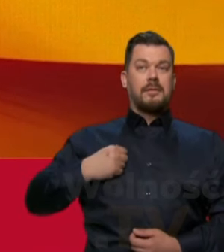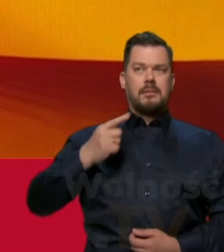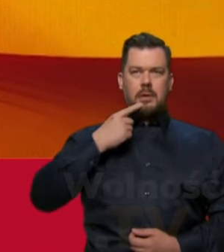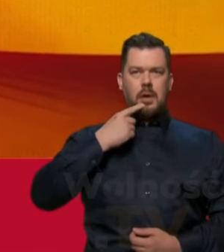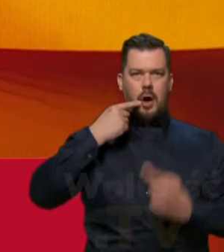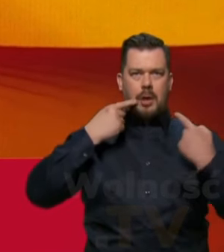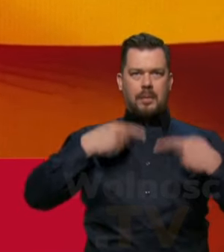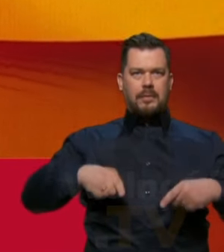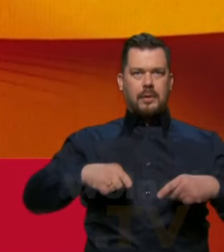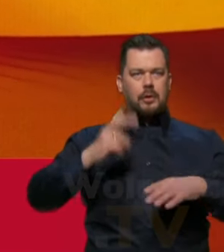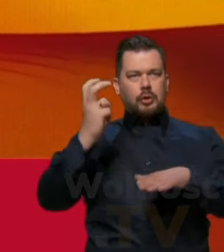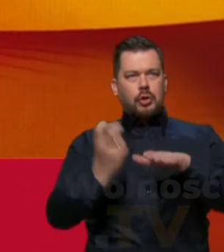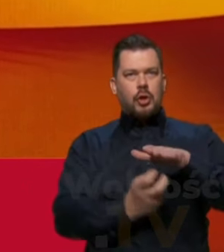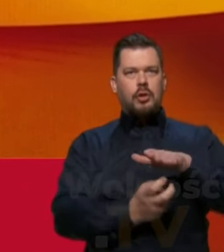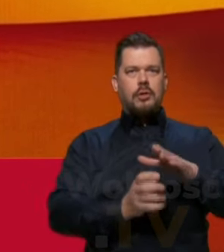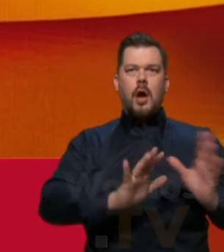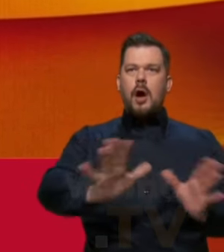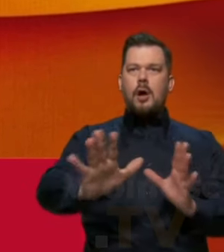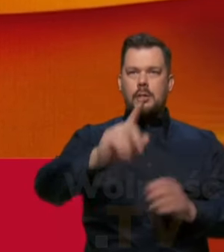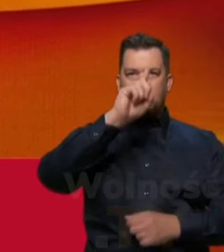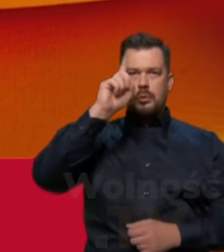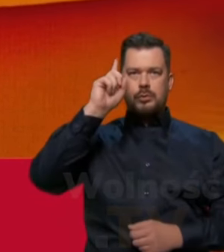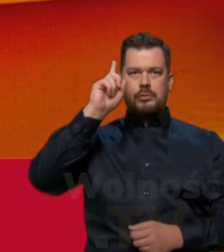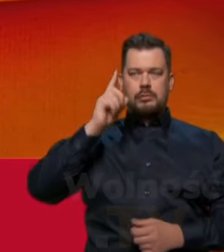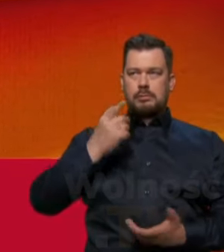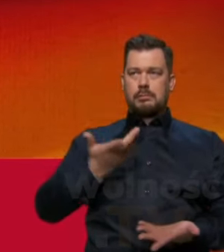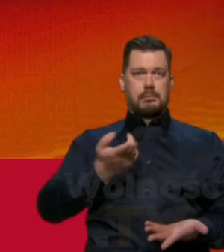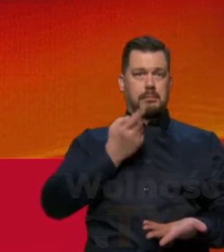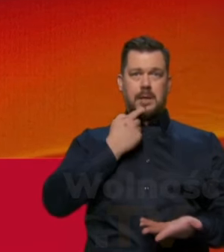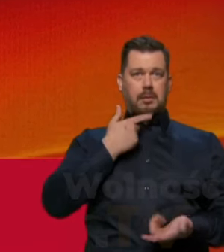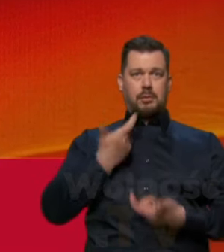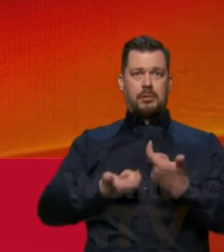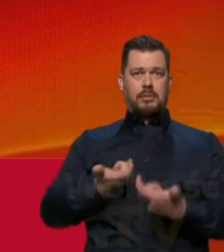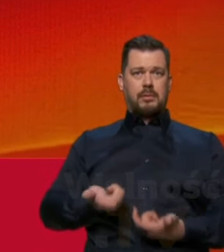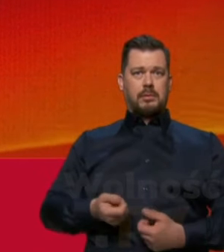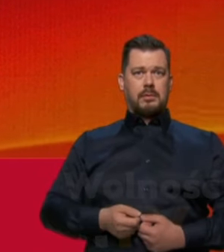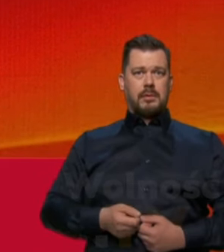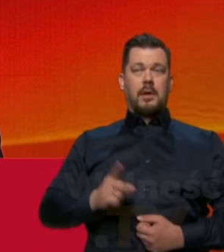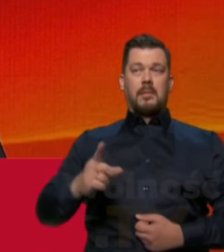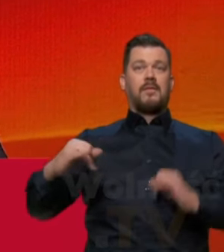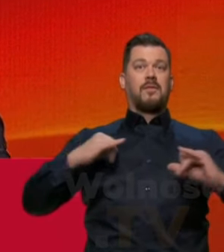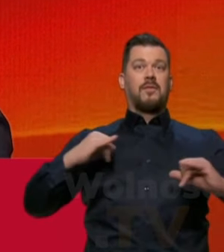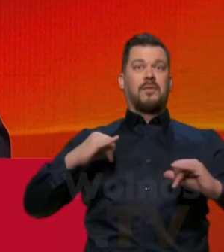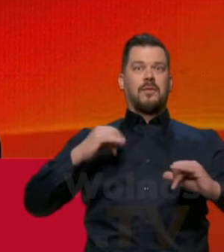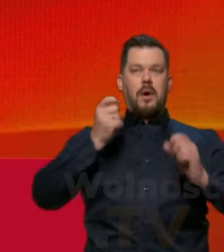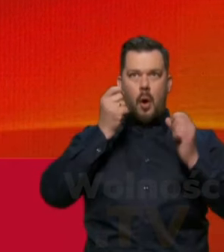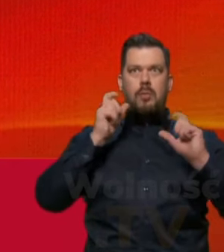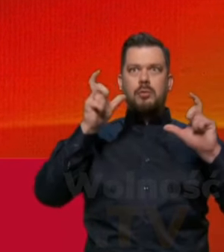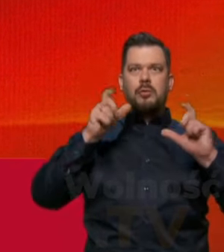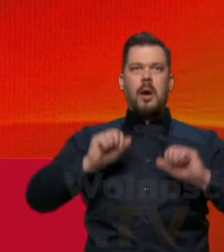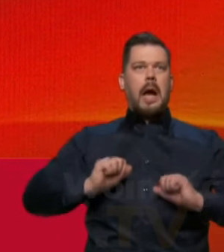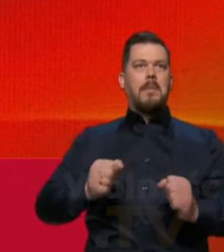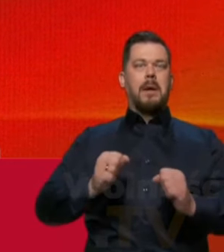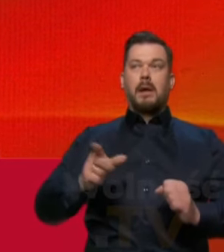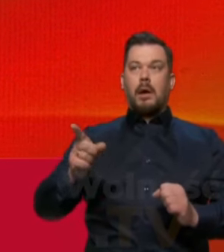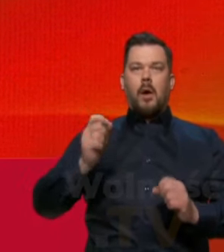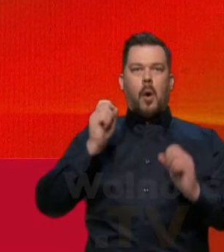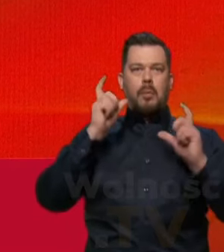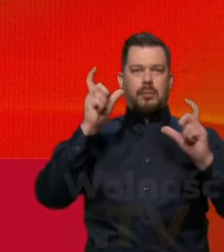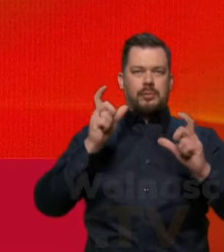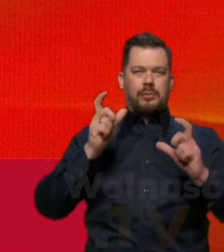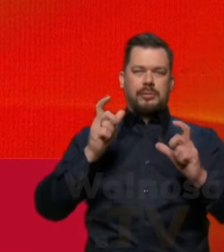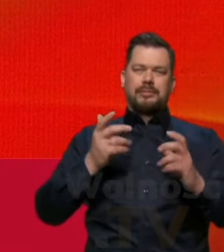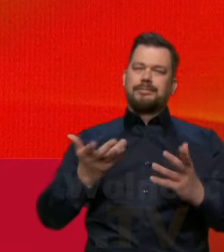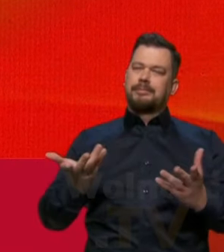schrony i za ochronę ludności. I w tej sprawie niewiele się wydarzyło, a dotychczasowy włodarz obudził się w czasie tej kampanii wyborczej. Zatem